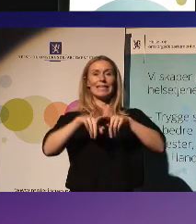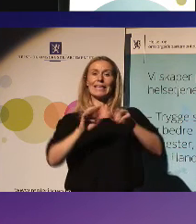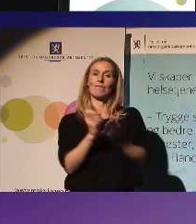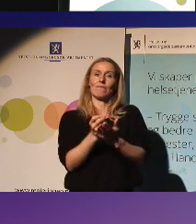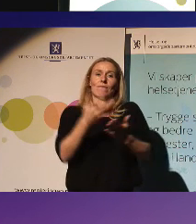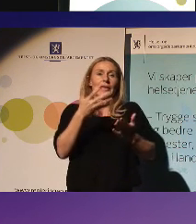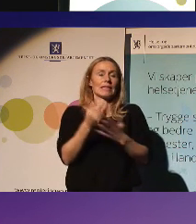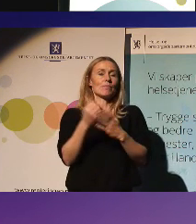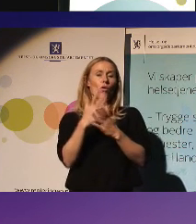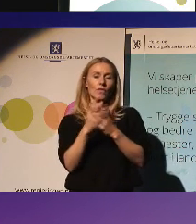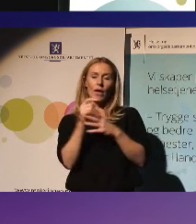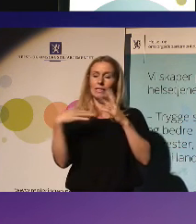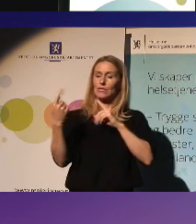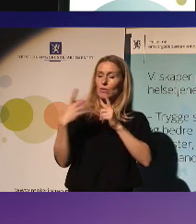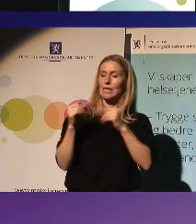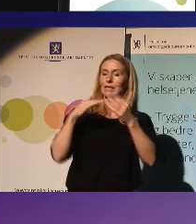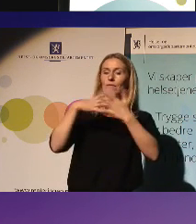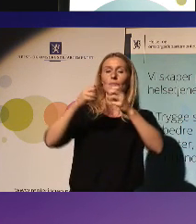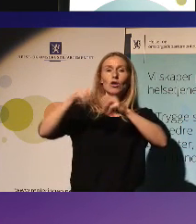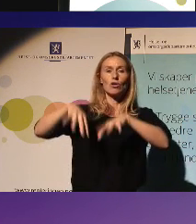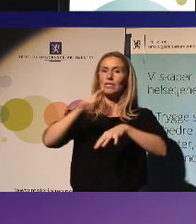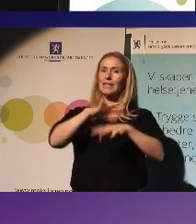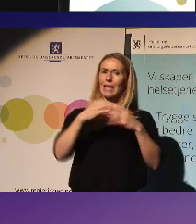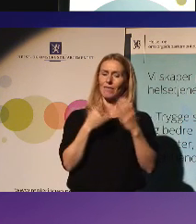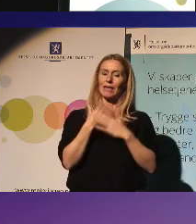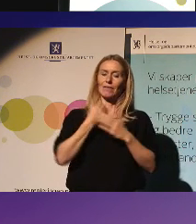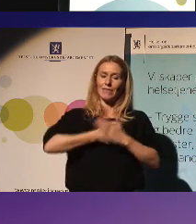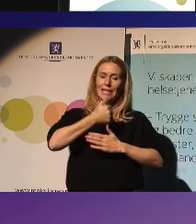fram til løsninger har vært viktig.